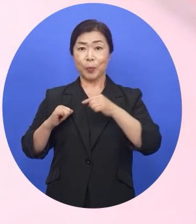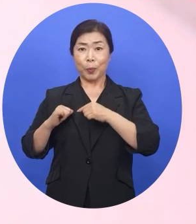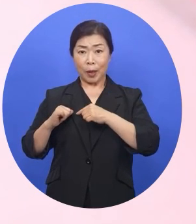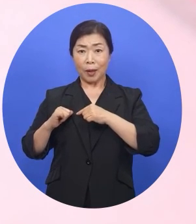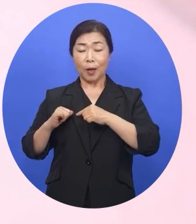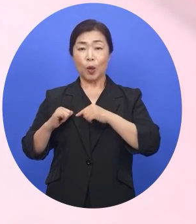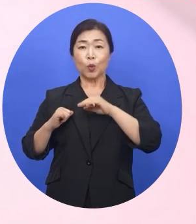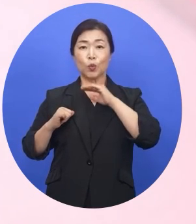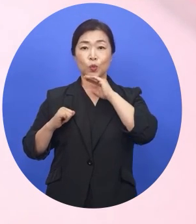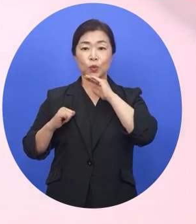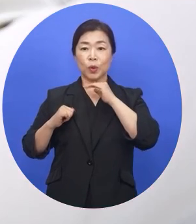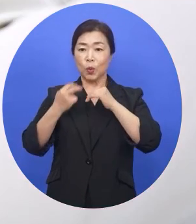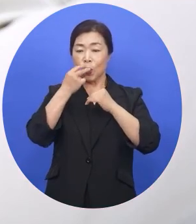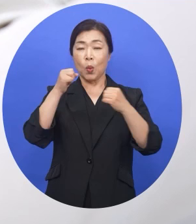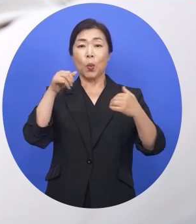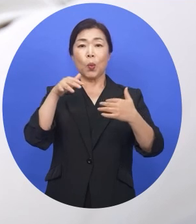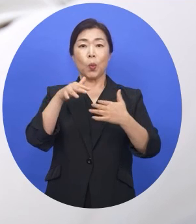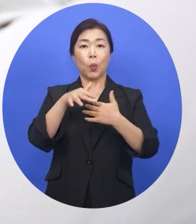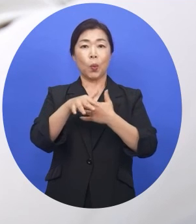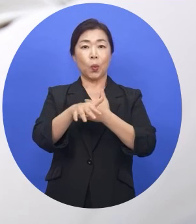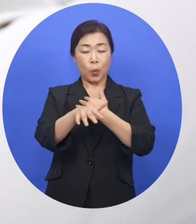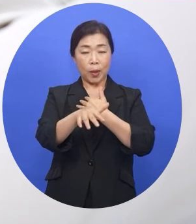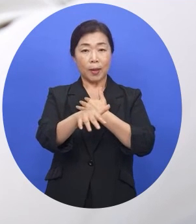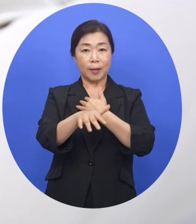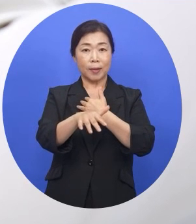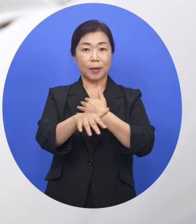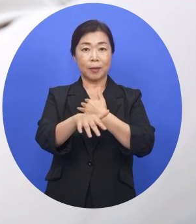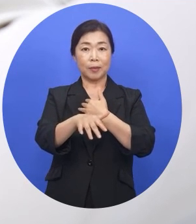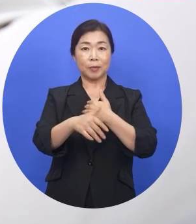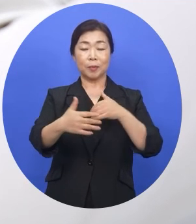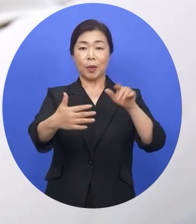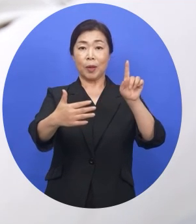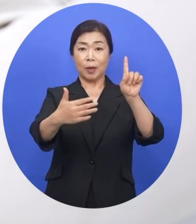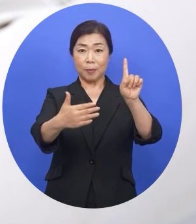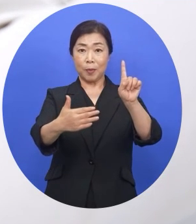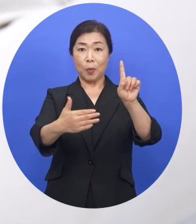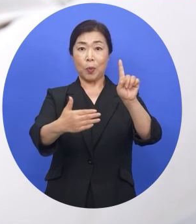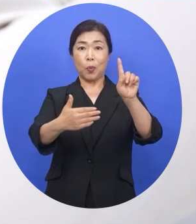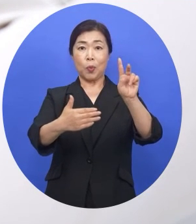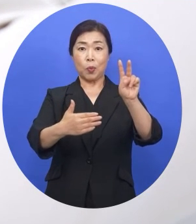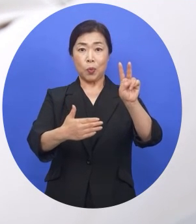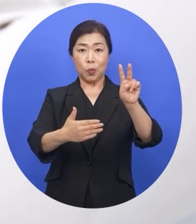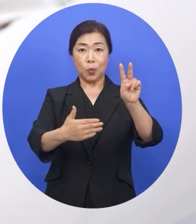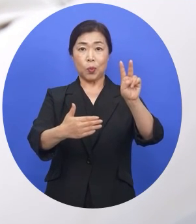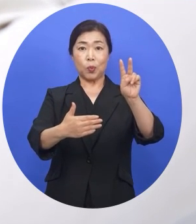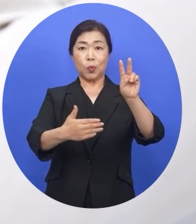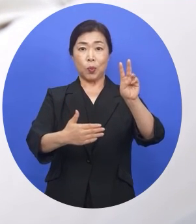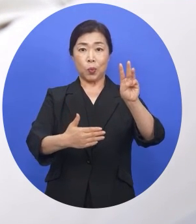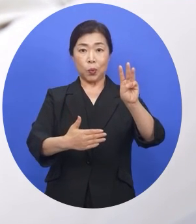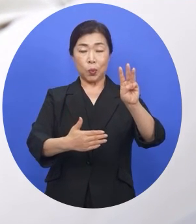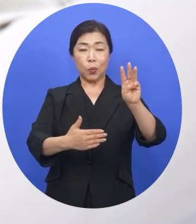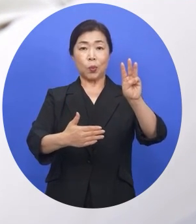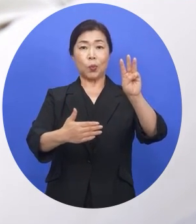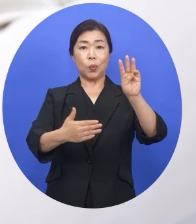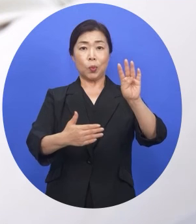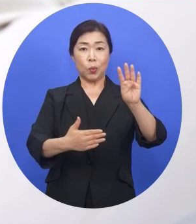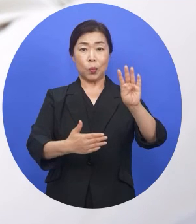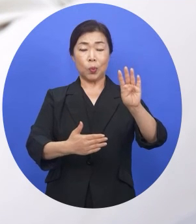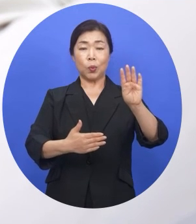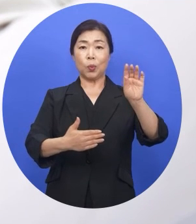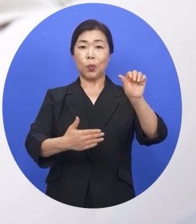다섯. 길게 숨을 내쉽니다. 하나, 둘,